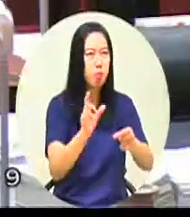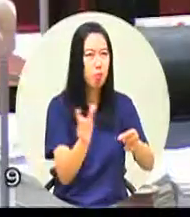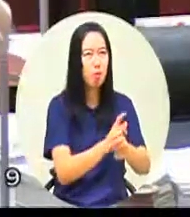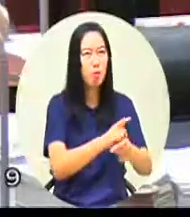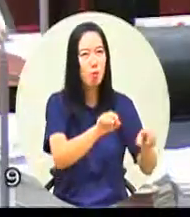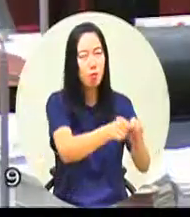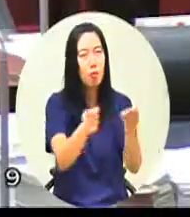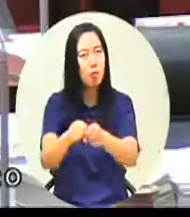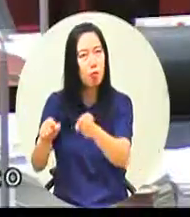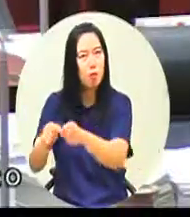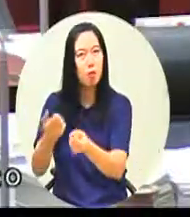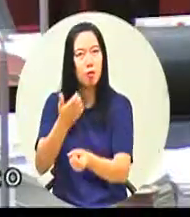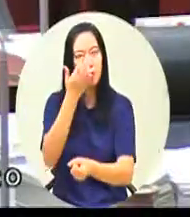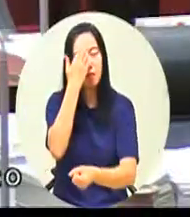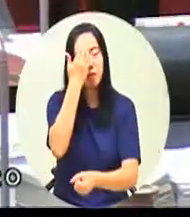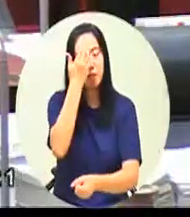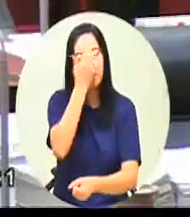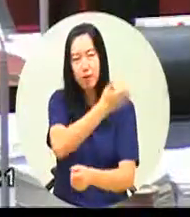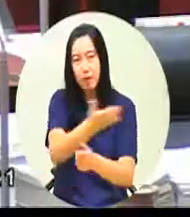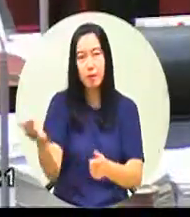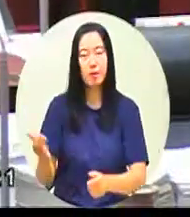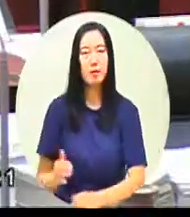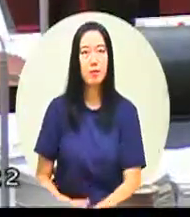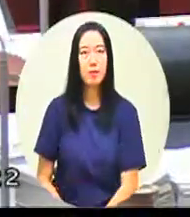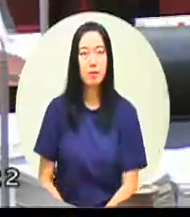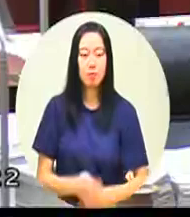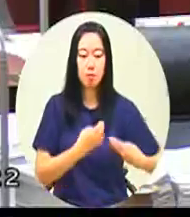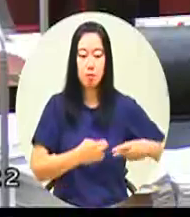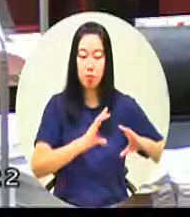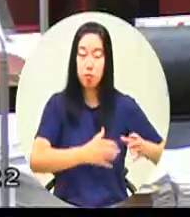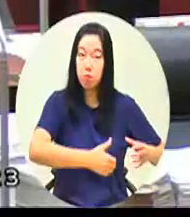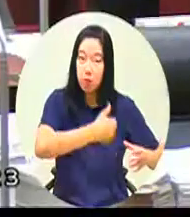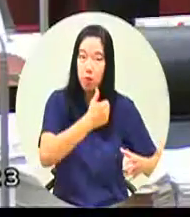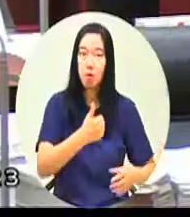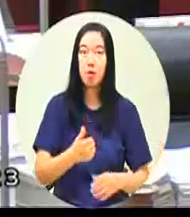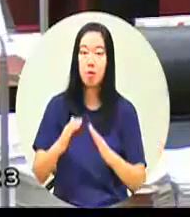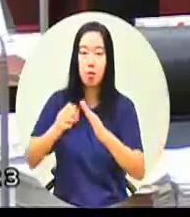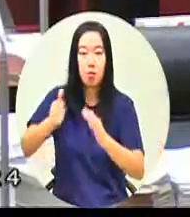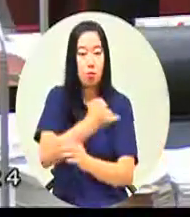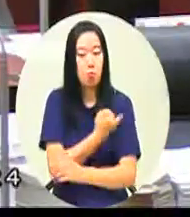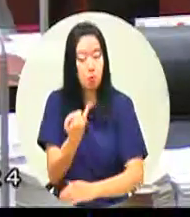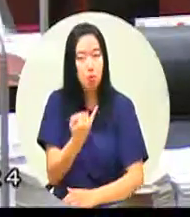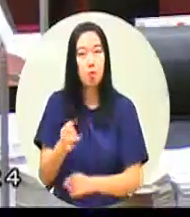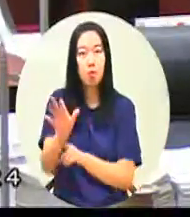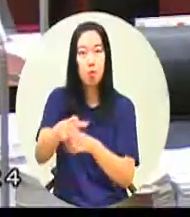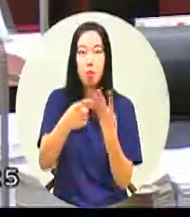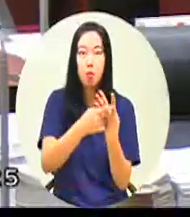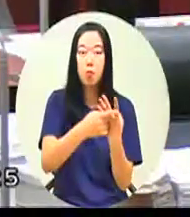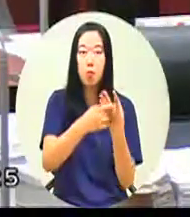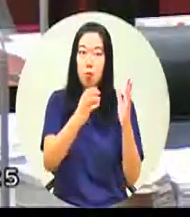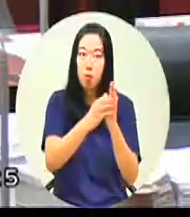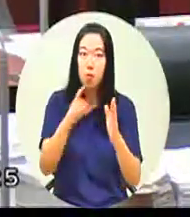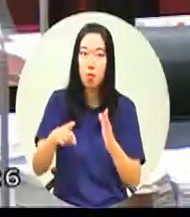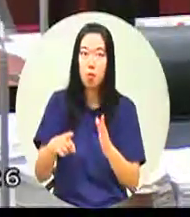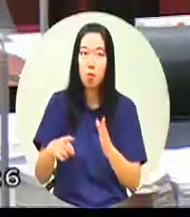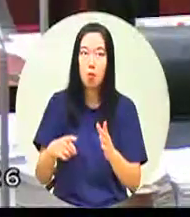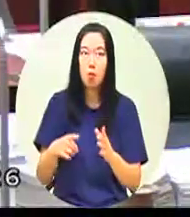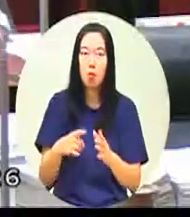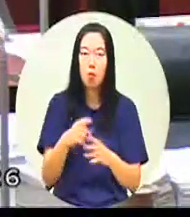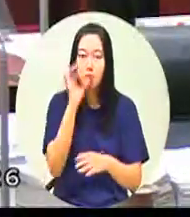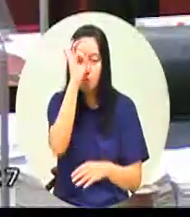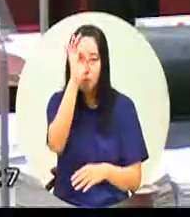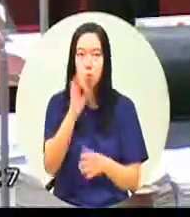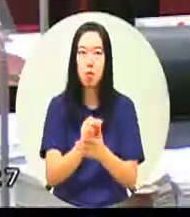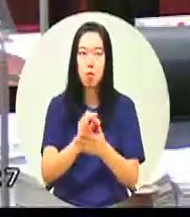哦，除了讲市迄个总统啊，到迄个吼市长啊，农业局到迄个看木瓜一个比论吼，他们要